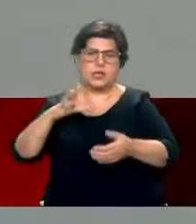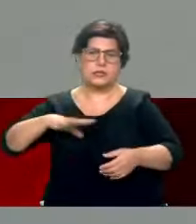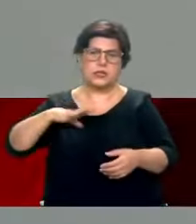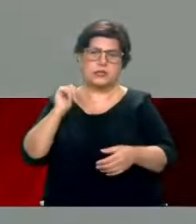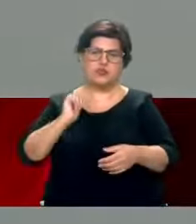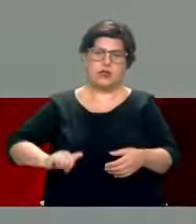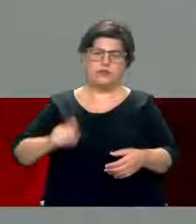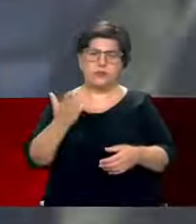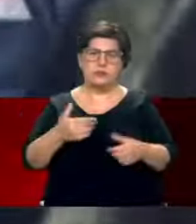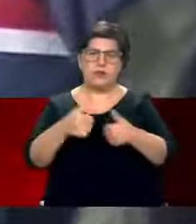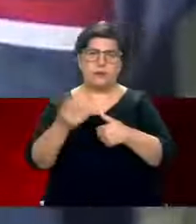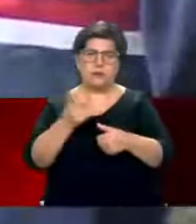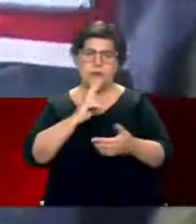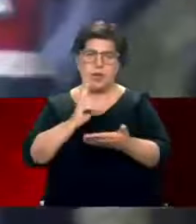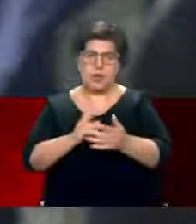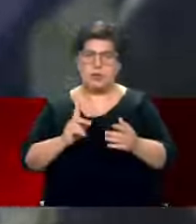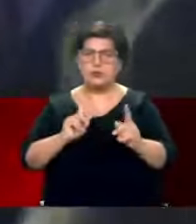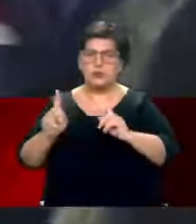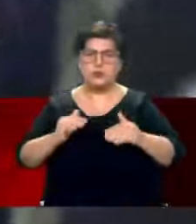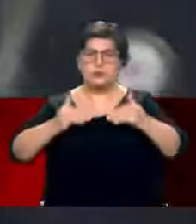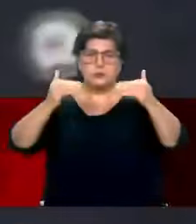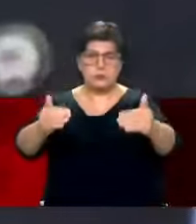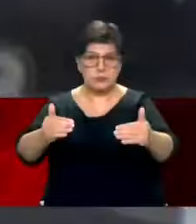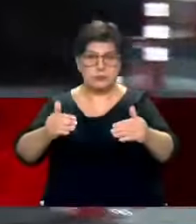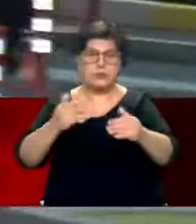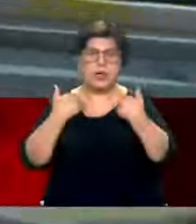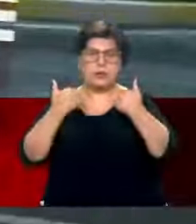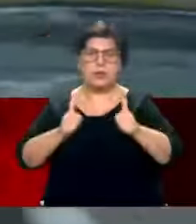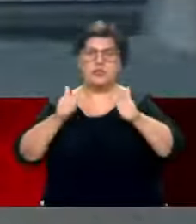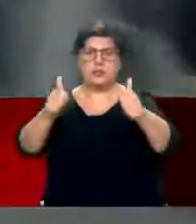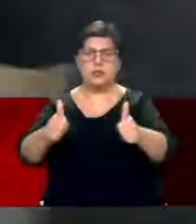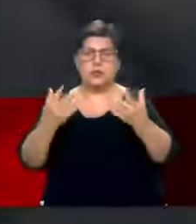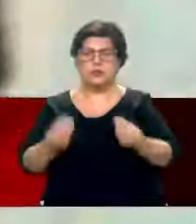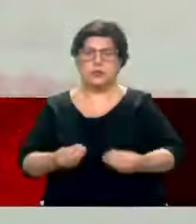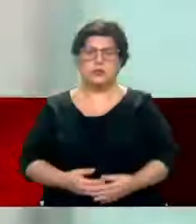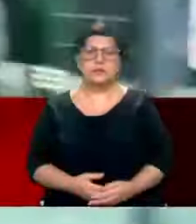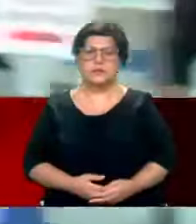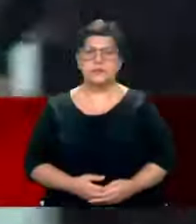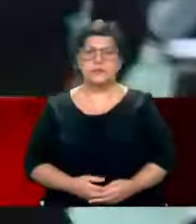Çift karar duruşması için önümüzdeki günlerde hakim karşısına çıkacak.